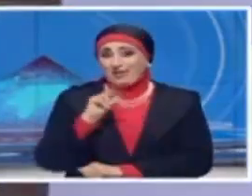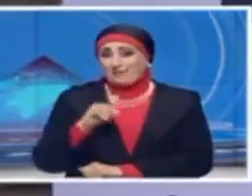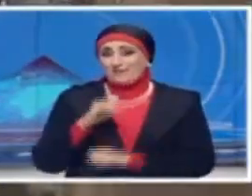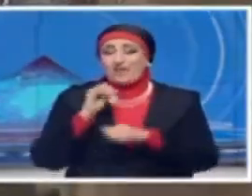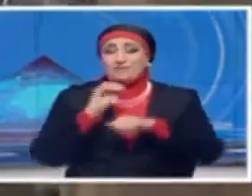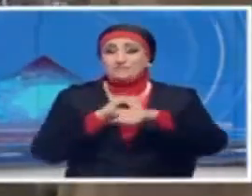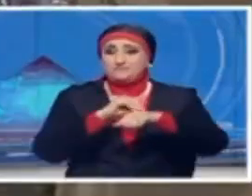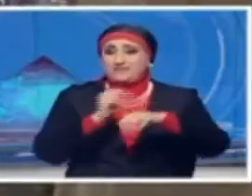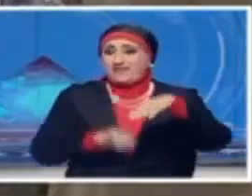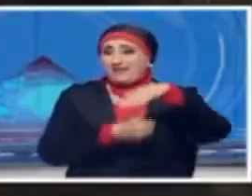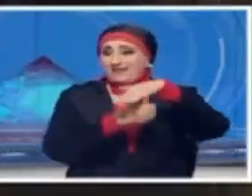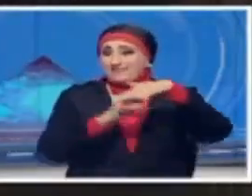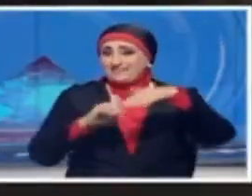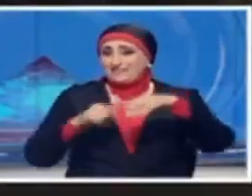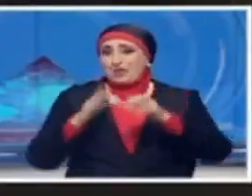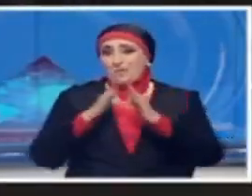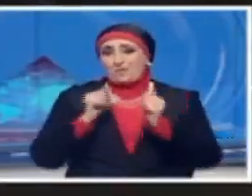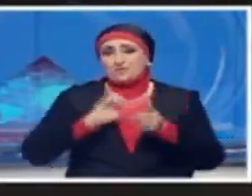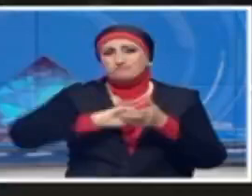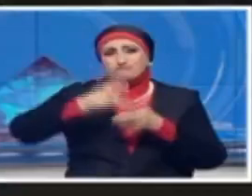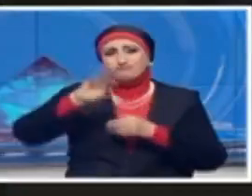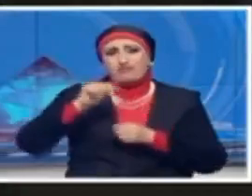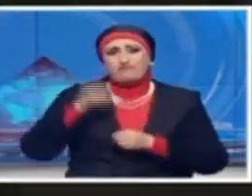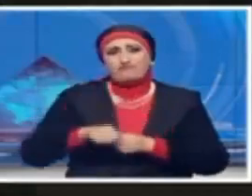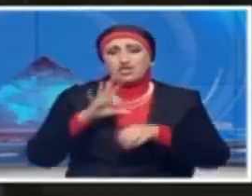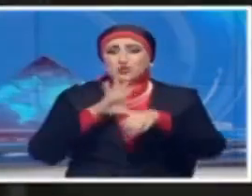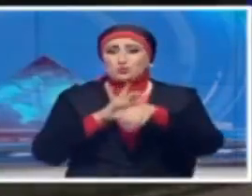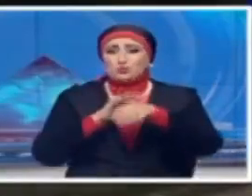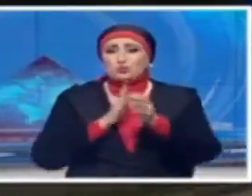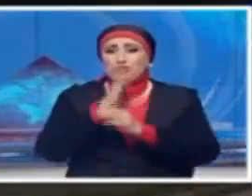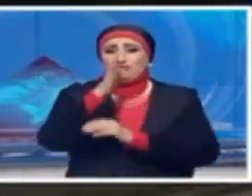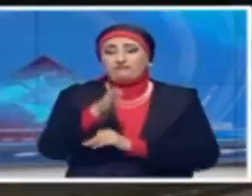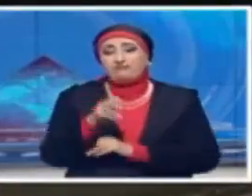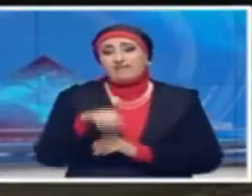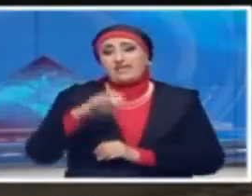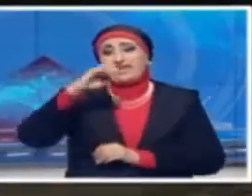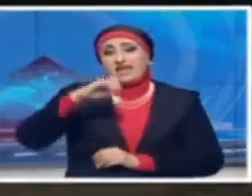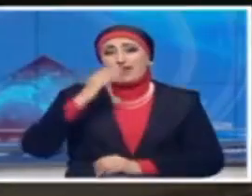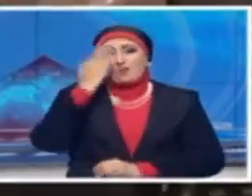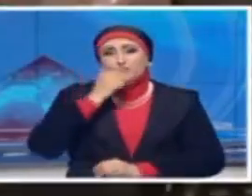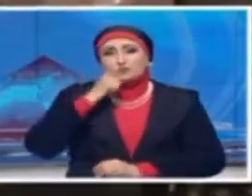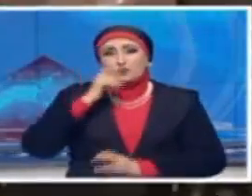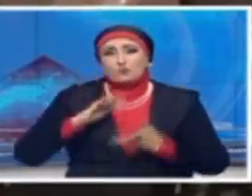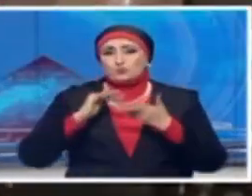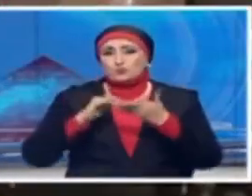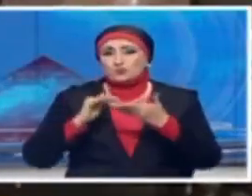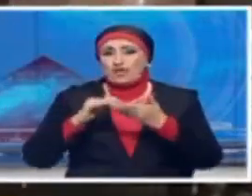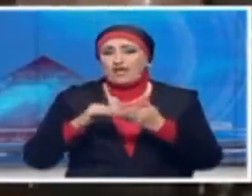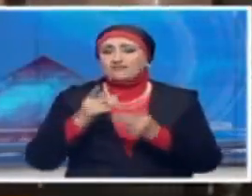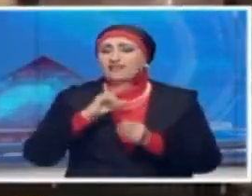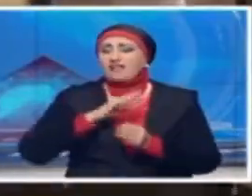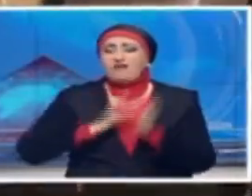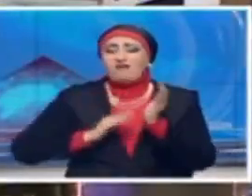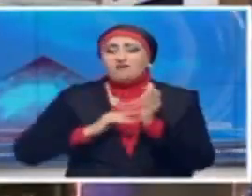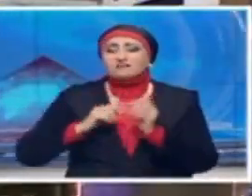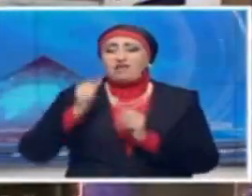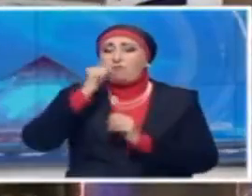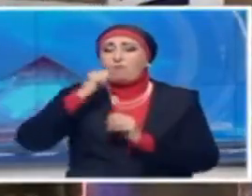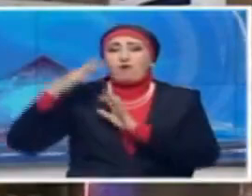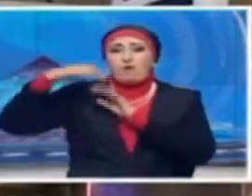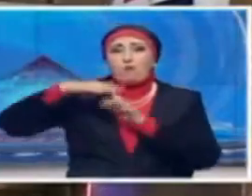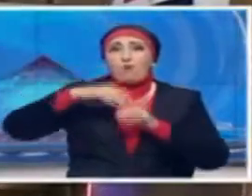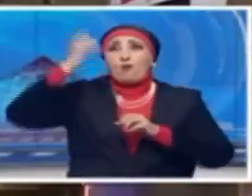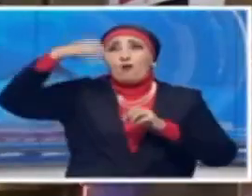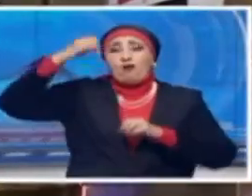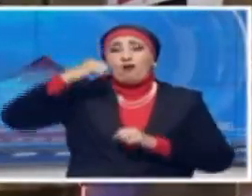تنفيذا لتوجيهات الرئيس السيسي، مصر ترسل قافلة طبية إلى جنوب السودان لتقديم الخدمات الإغاثية للمتضررين